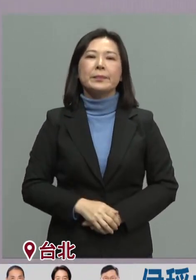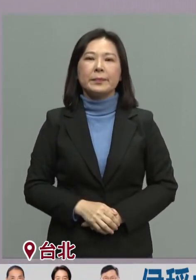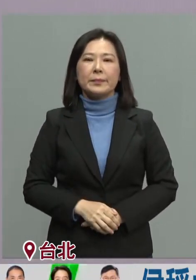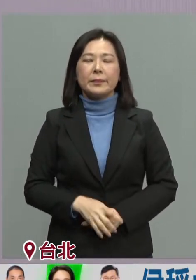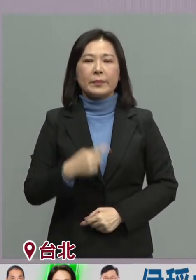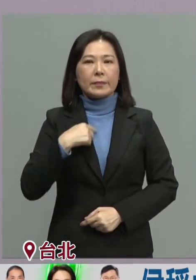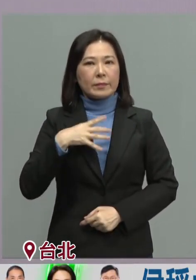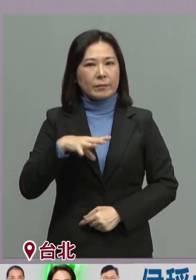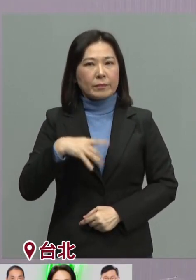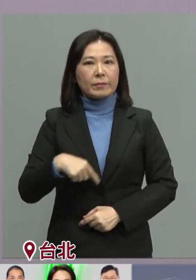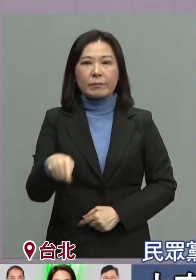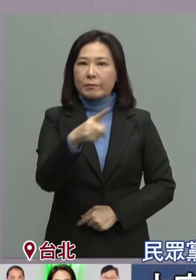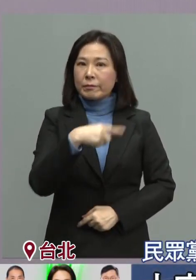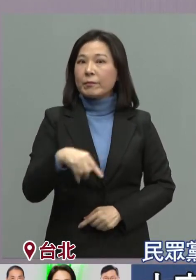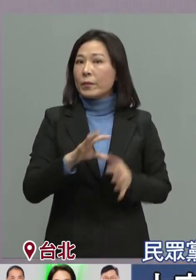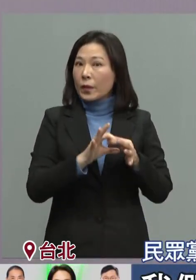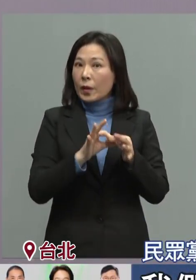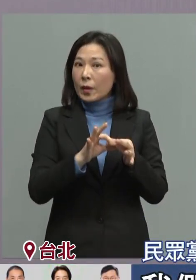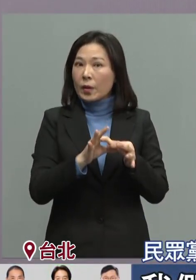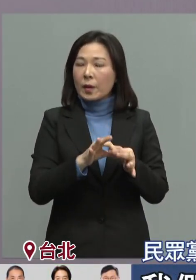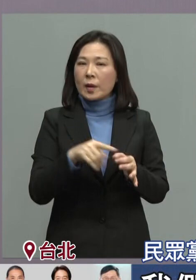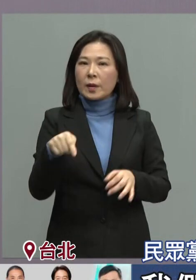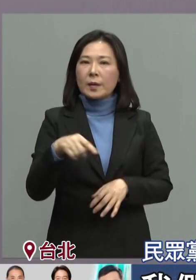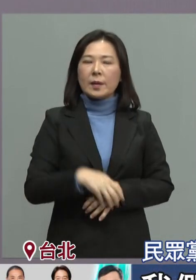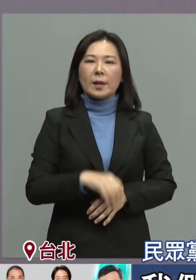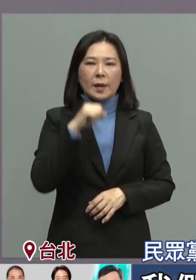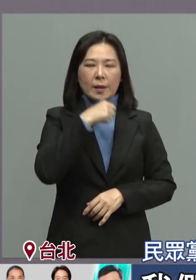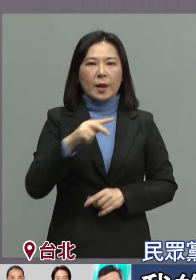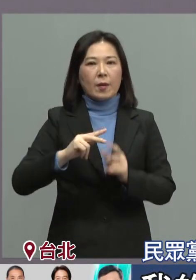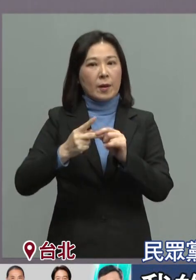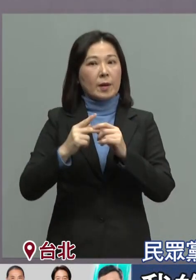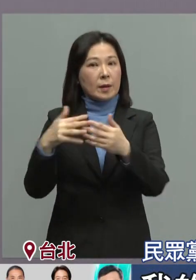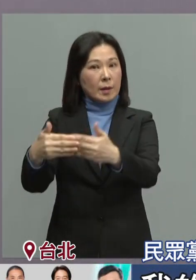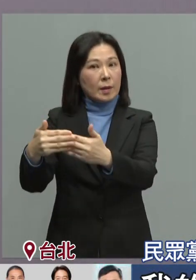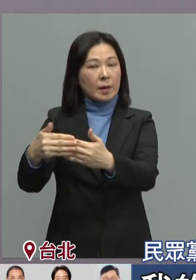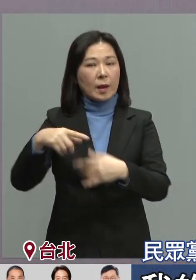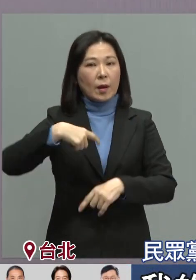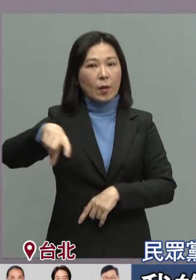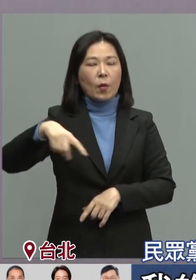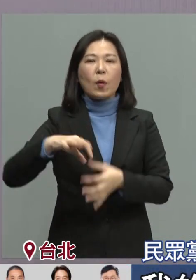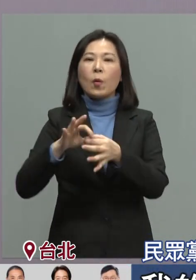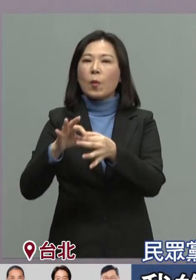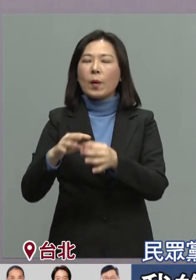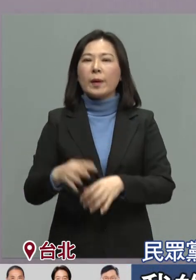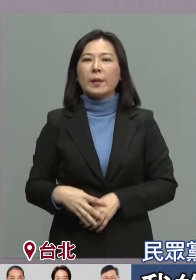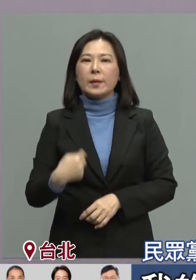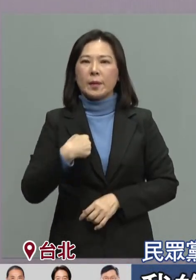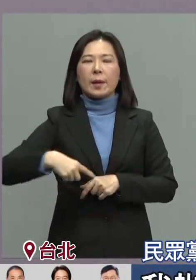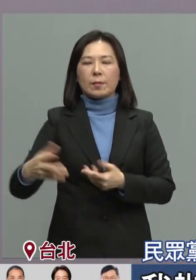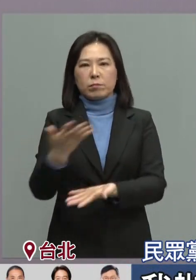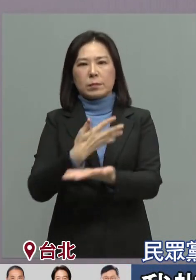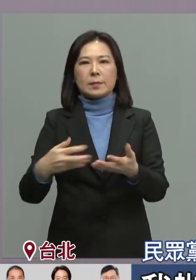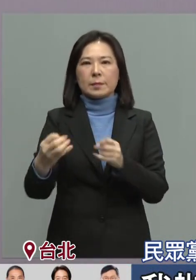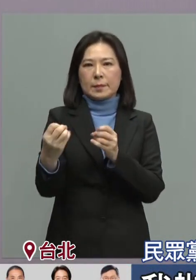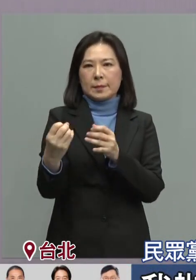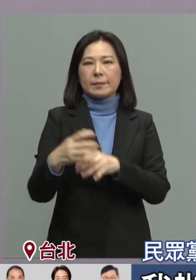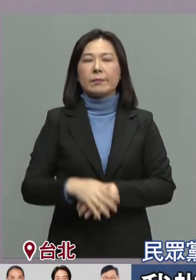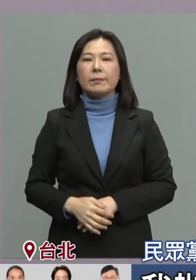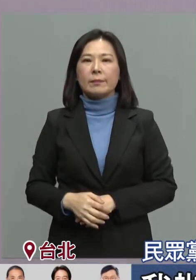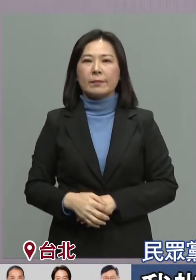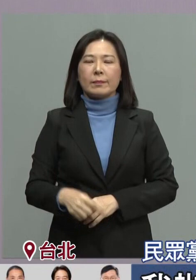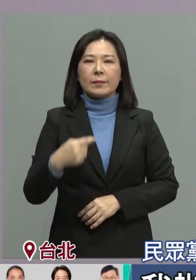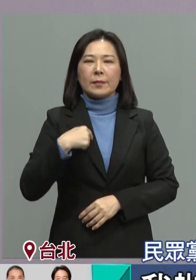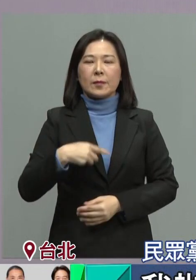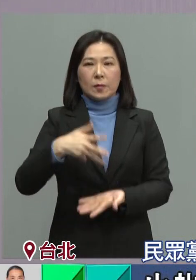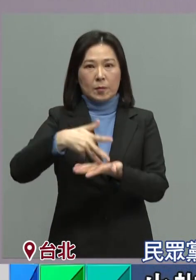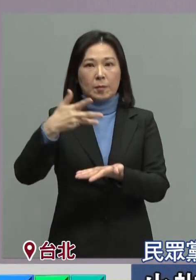复制。 大家都非常关心我们台湾跟大陆的关系，我的主张是台湾自主，两岸和平。我办过八四双